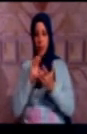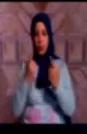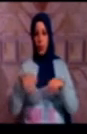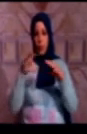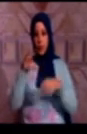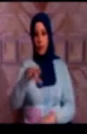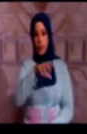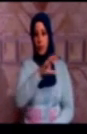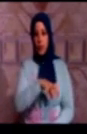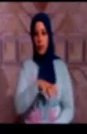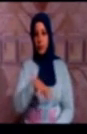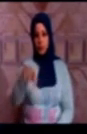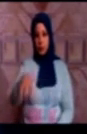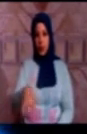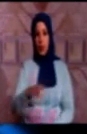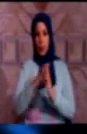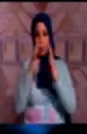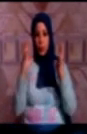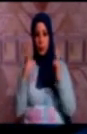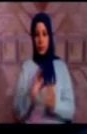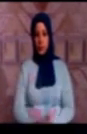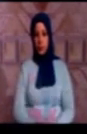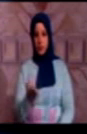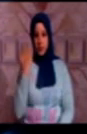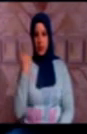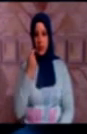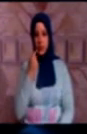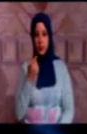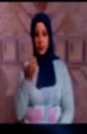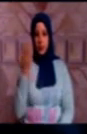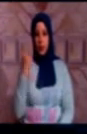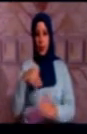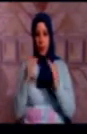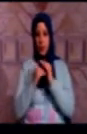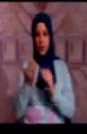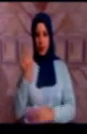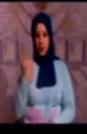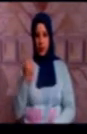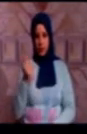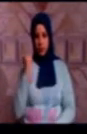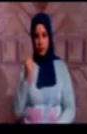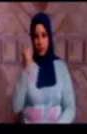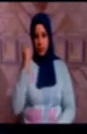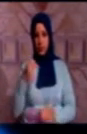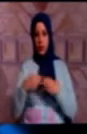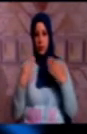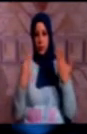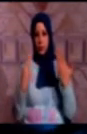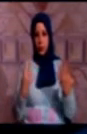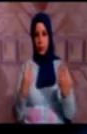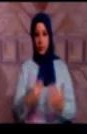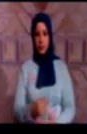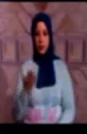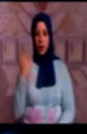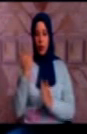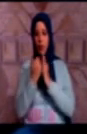الكبرى سجلت 35 درجه مئويه الايام الماضيه كنا بنسجل 39 درجه مئويه فحصل انخفاض في درجات الحراره